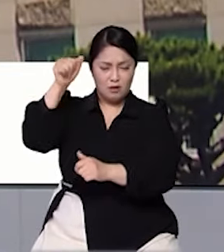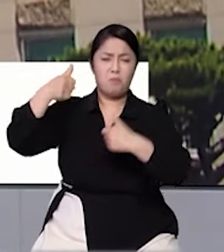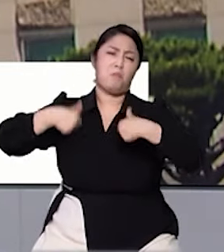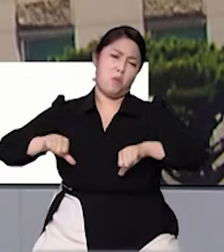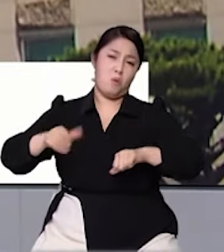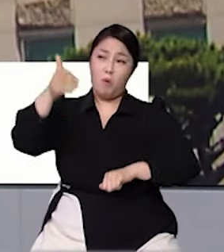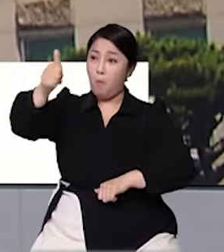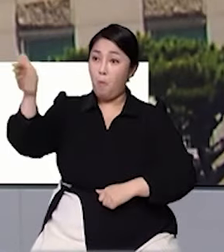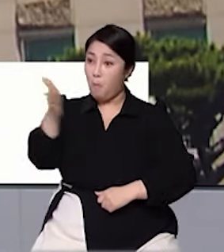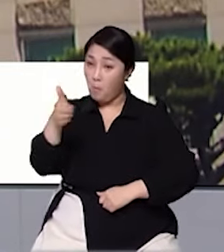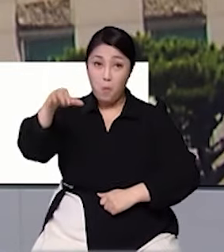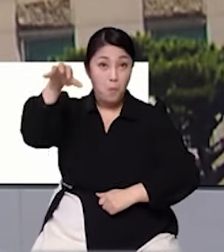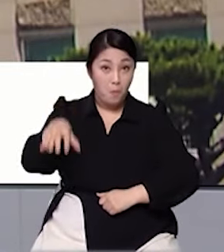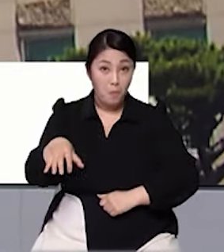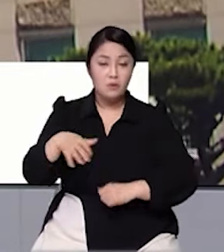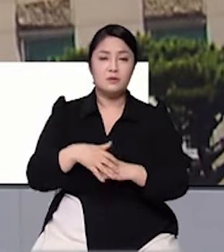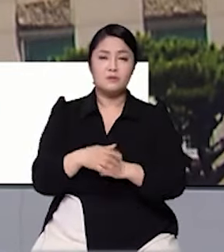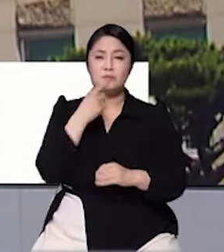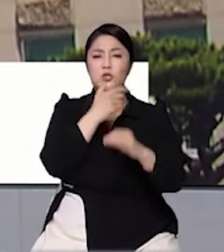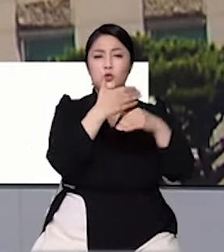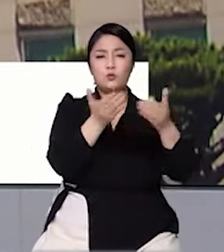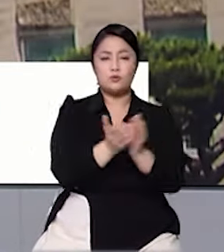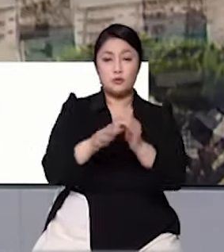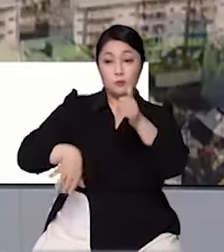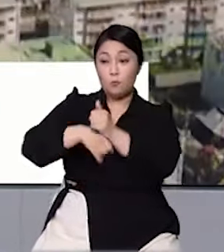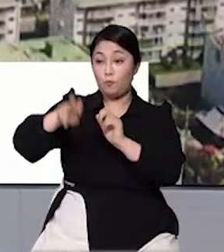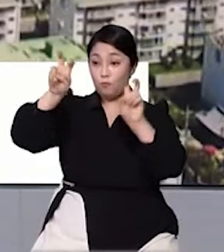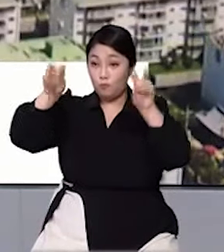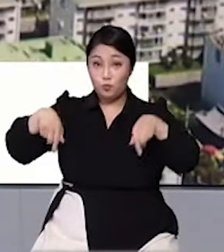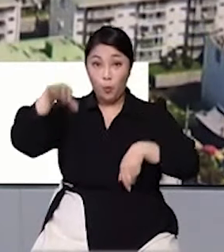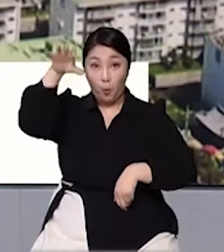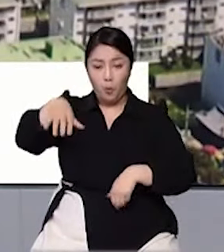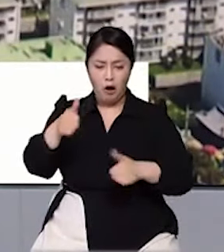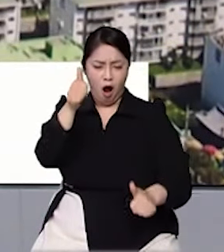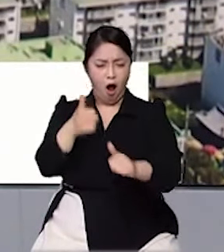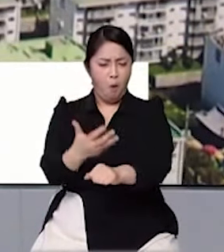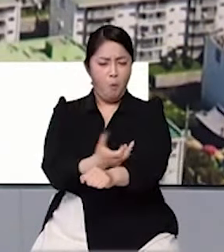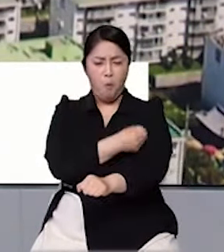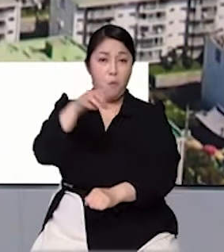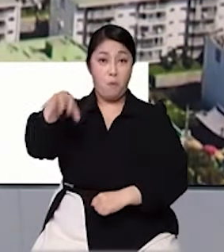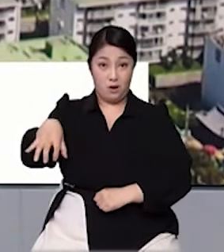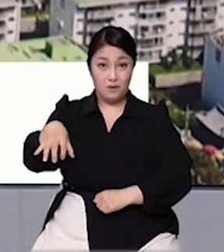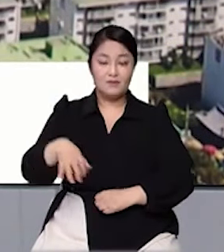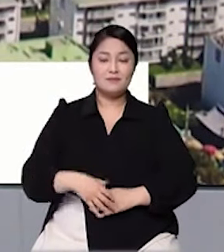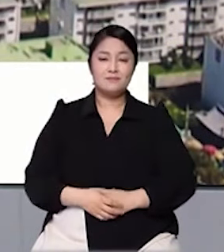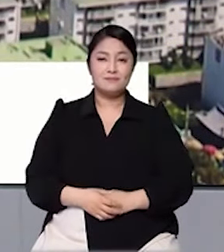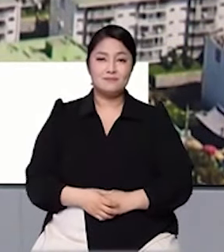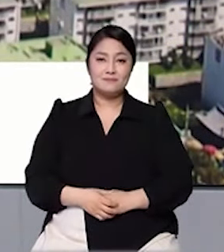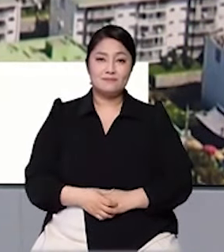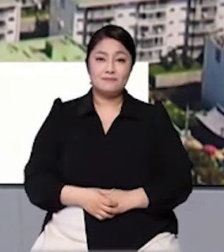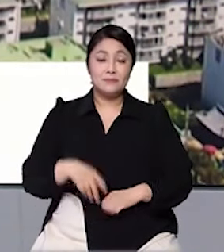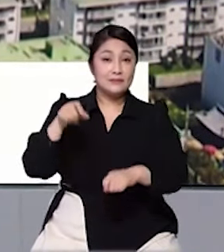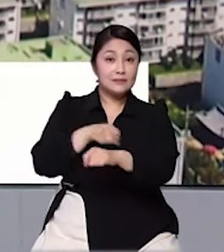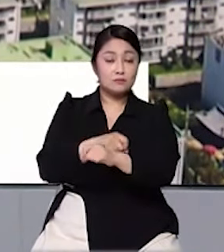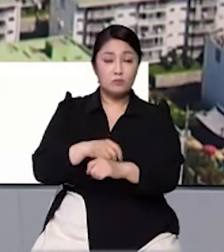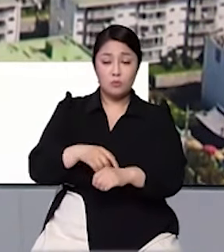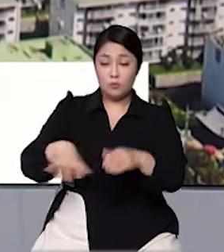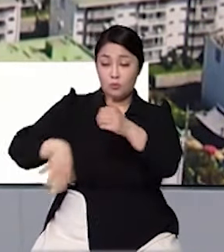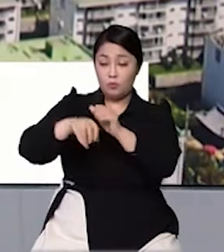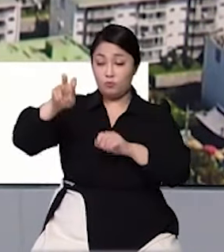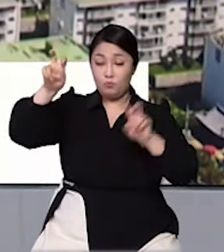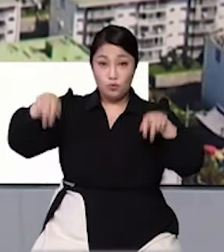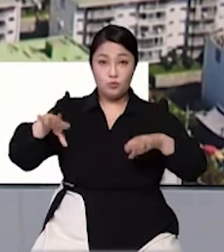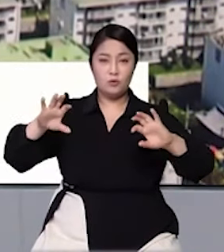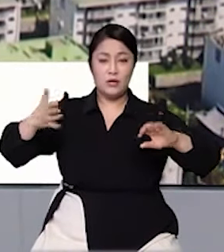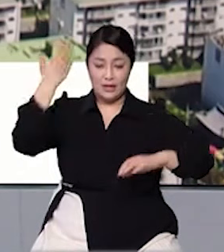관 광 양 시장 선거는 민주당과 무소속 후보들 간의 치열한 경쟁구도가 펼쳐지고 있습니다 특히 무소속 전직